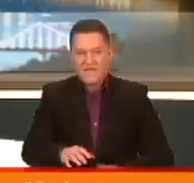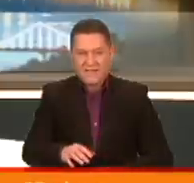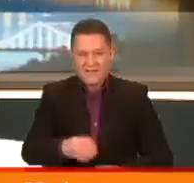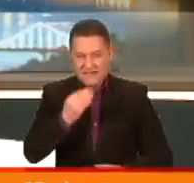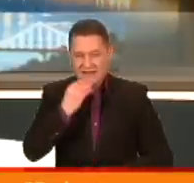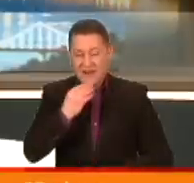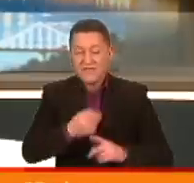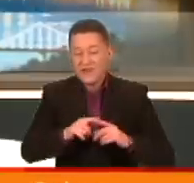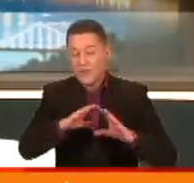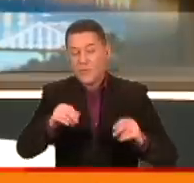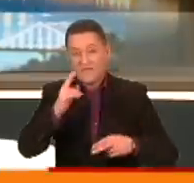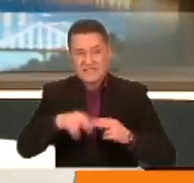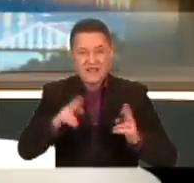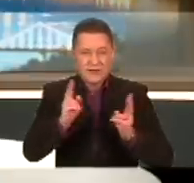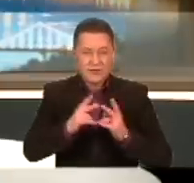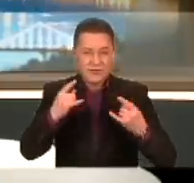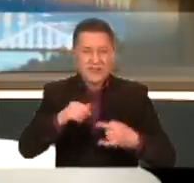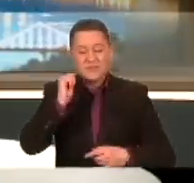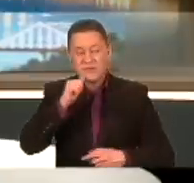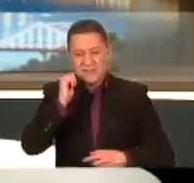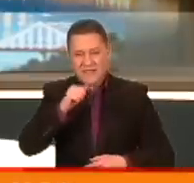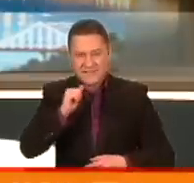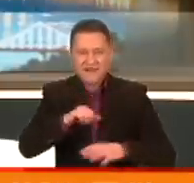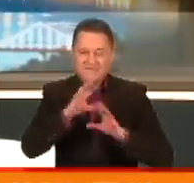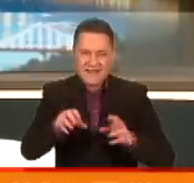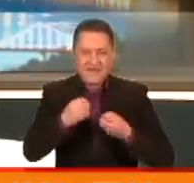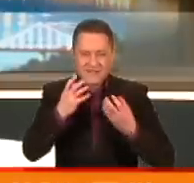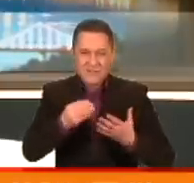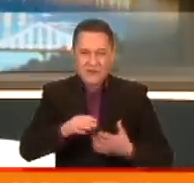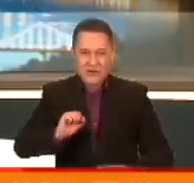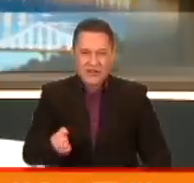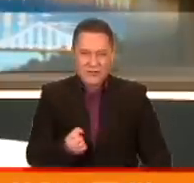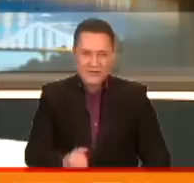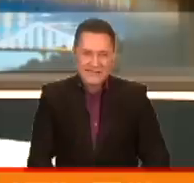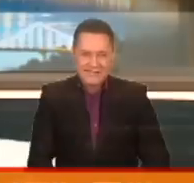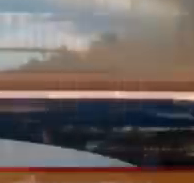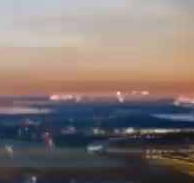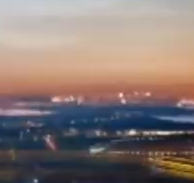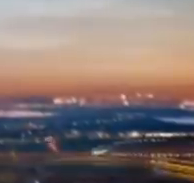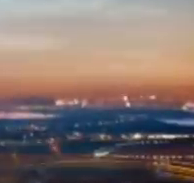На цьому все. Гарного вечора з СТБ і побачимось о 22:00.